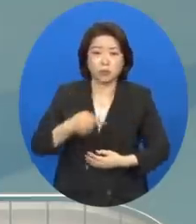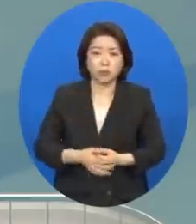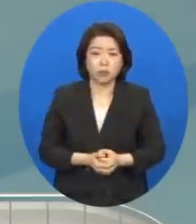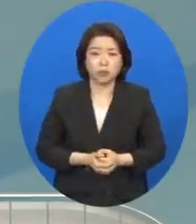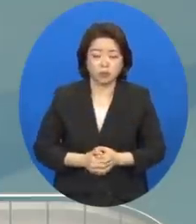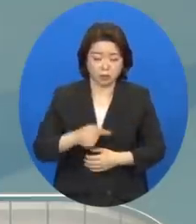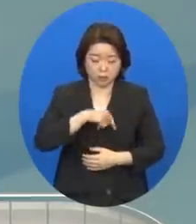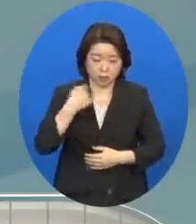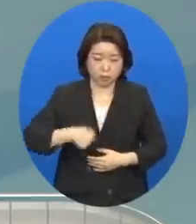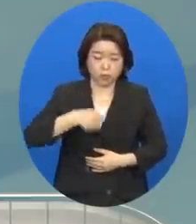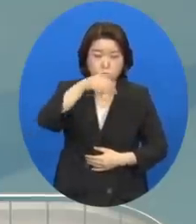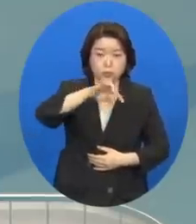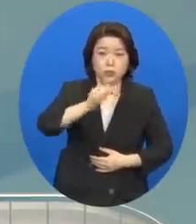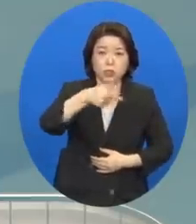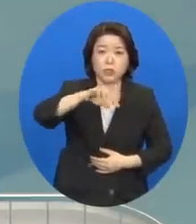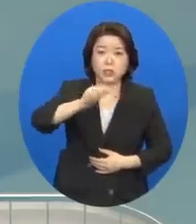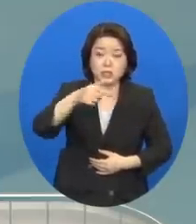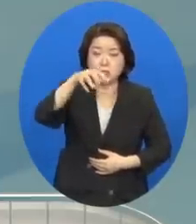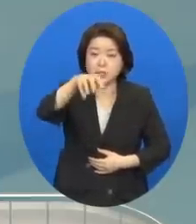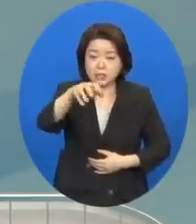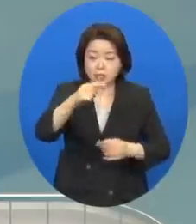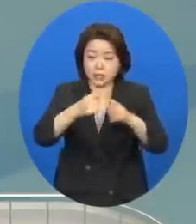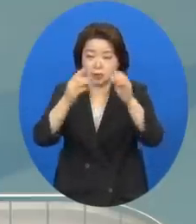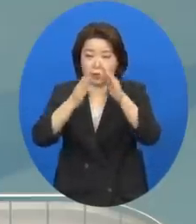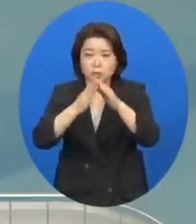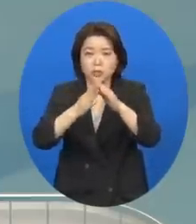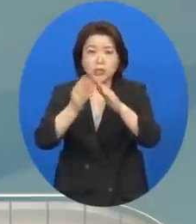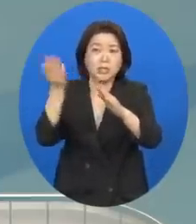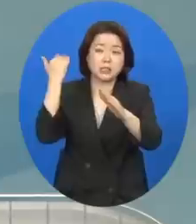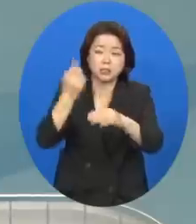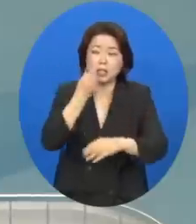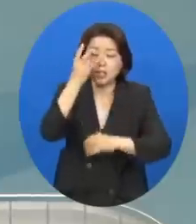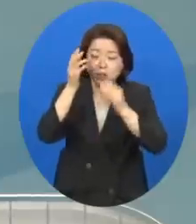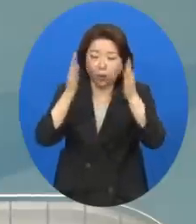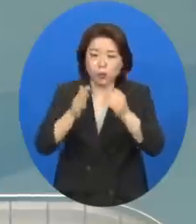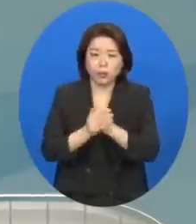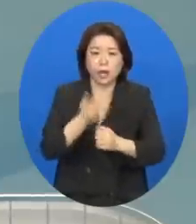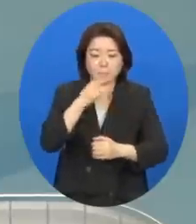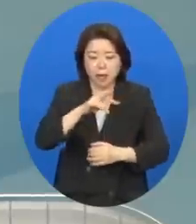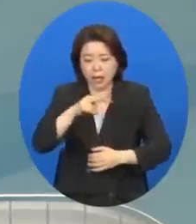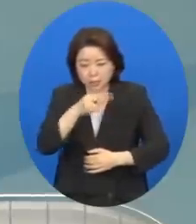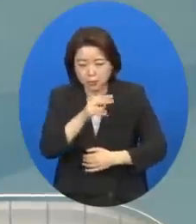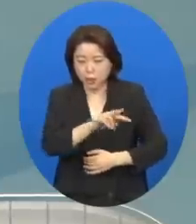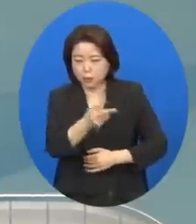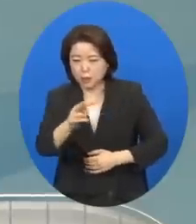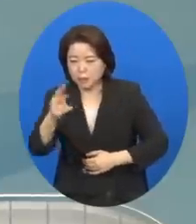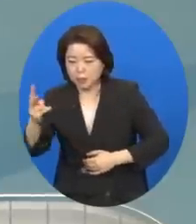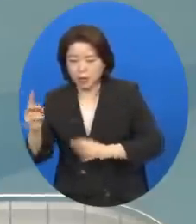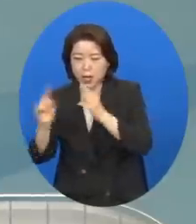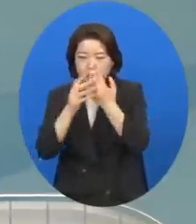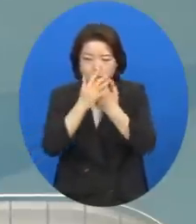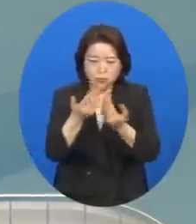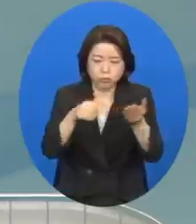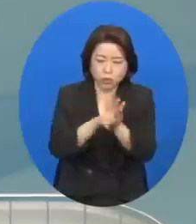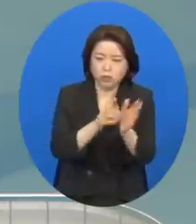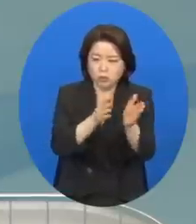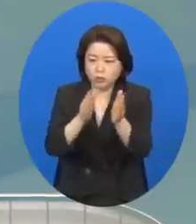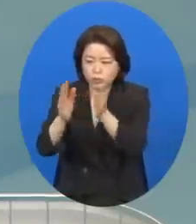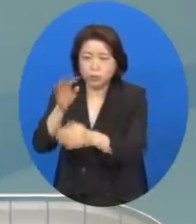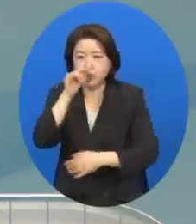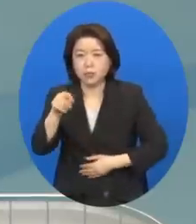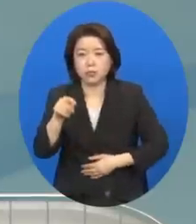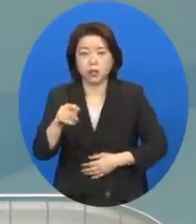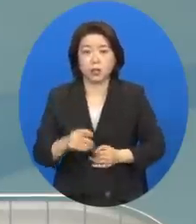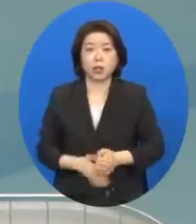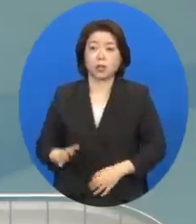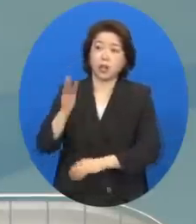중국 천진에 있는 그 한인교회에서는 2개월 동안 금식도 하고 릴레이 기도하고 부흥회를 위해서 준비했는데 강사가